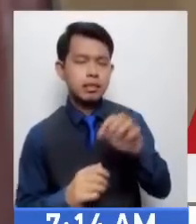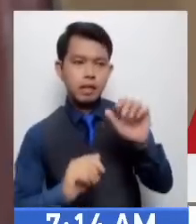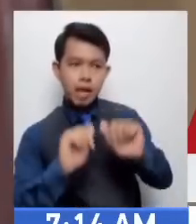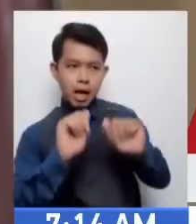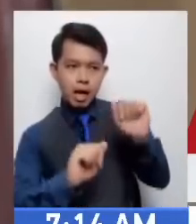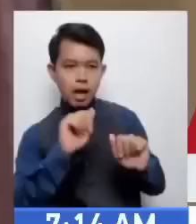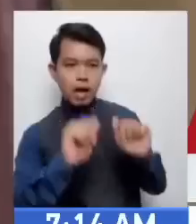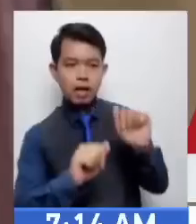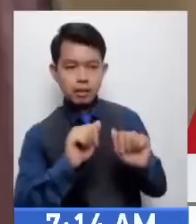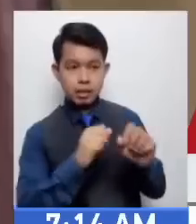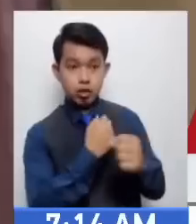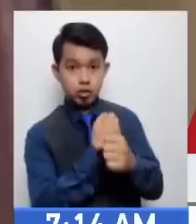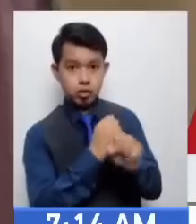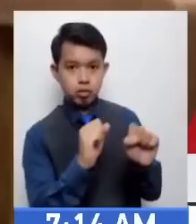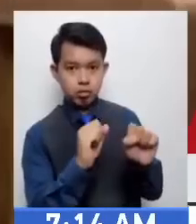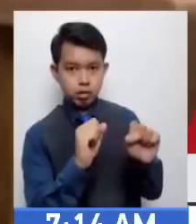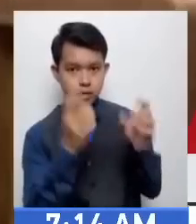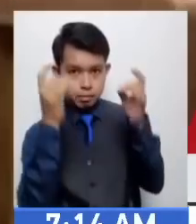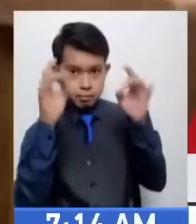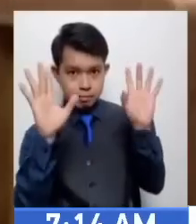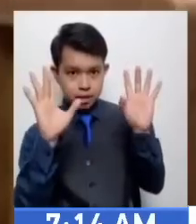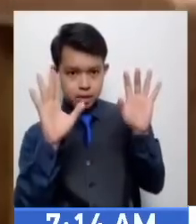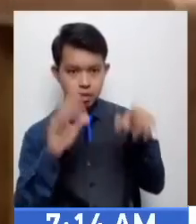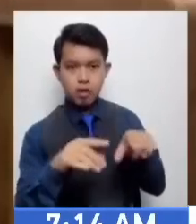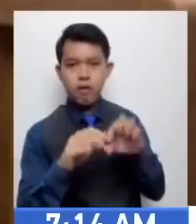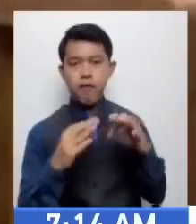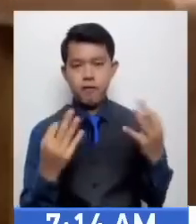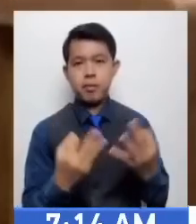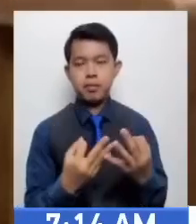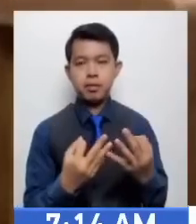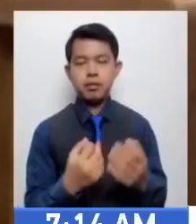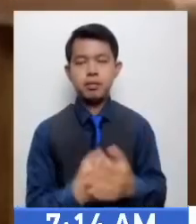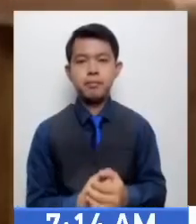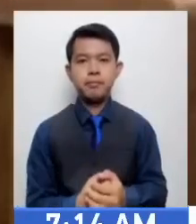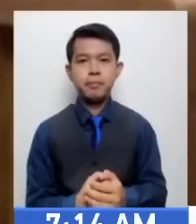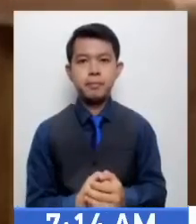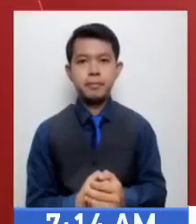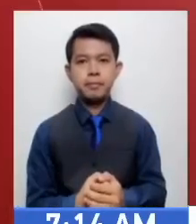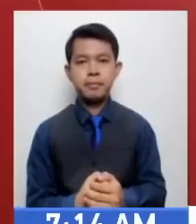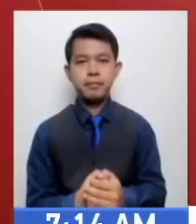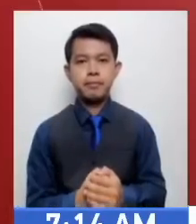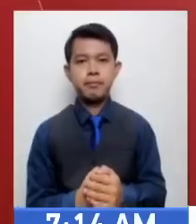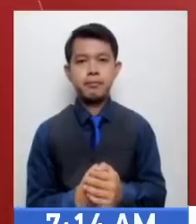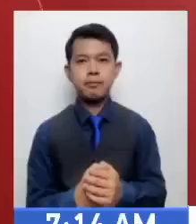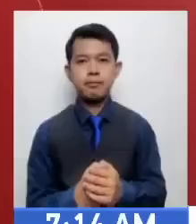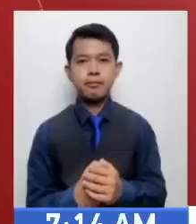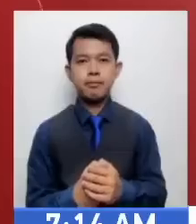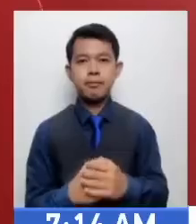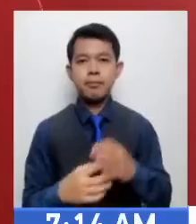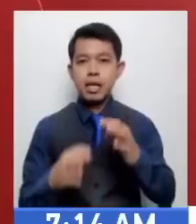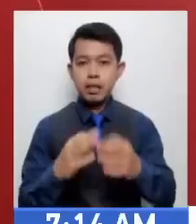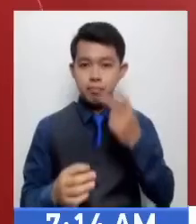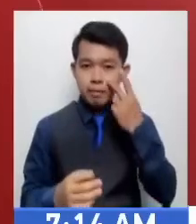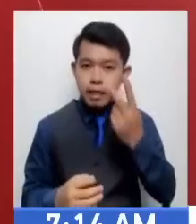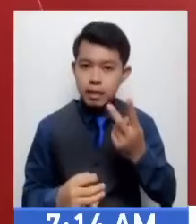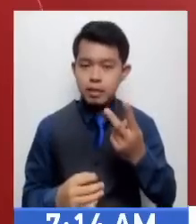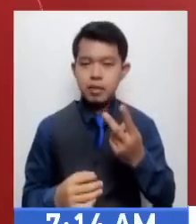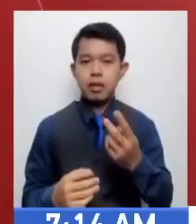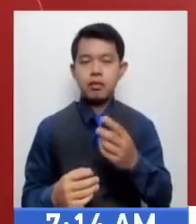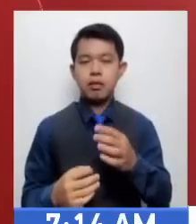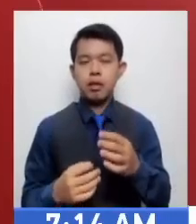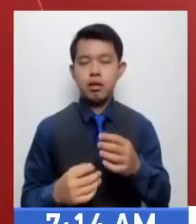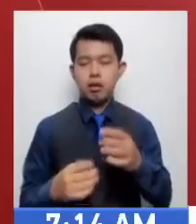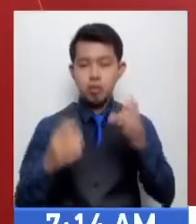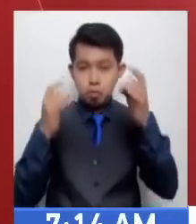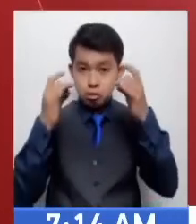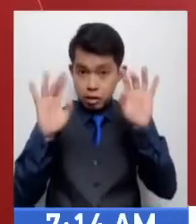threat sa kanya at sa kanyang pamilya. Actually po, kung humupa na po at mawala na yung security threat na yon, eh kahit hindi